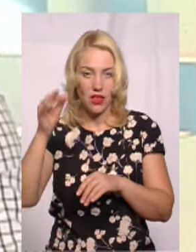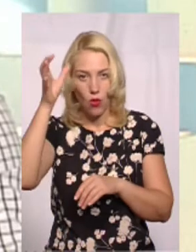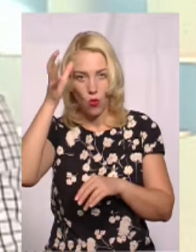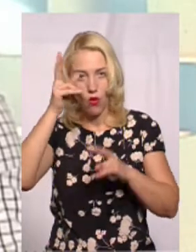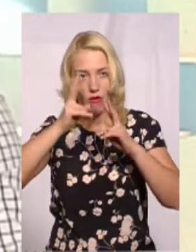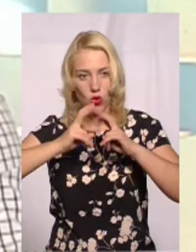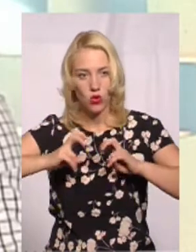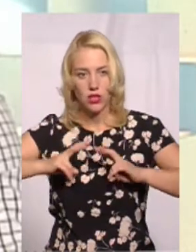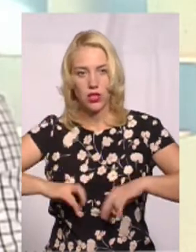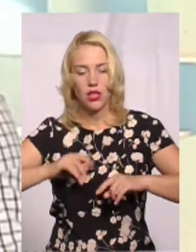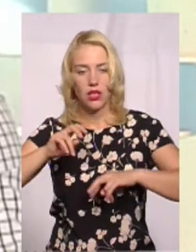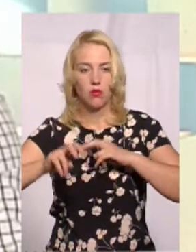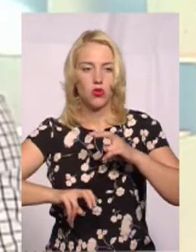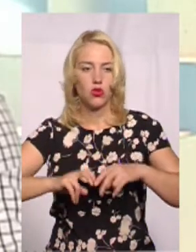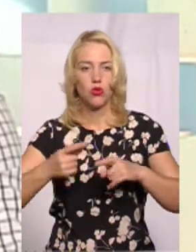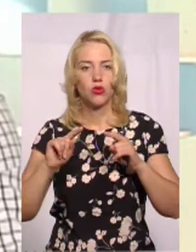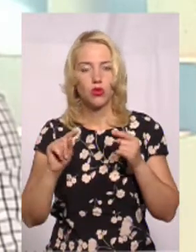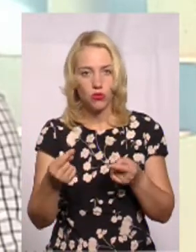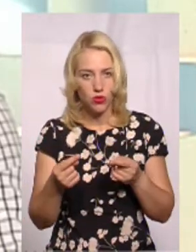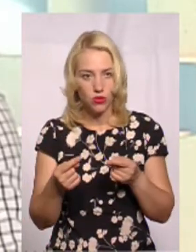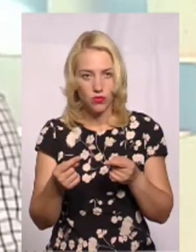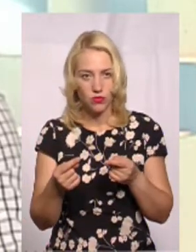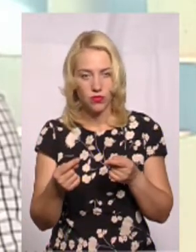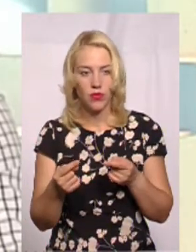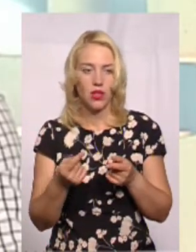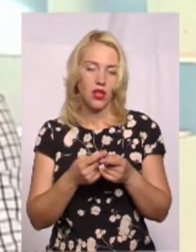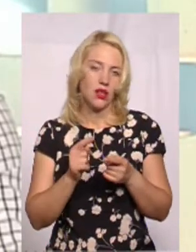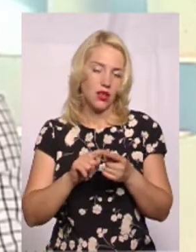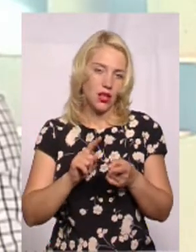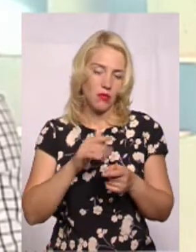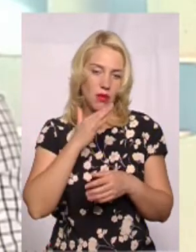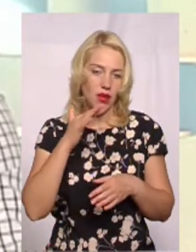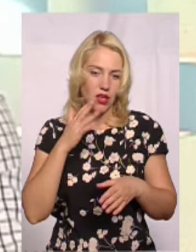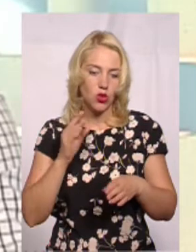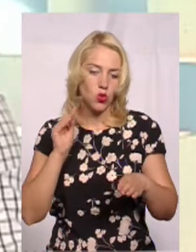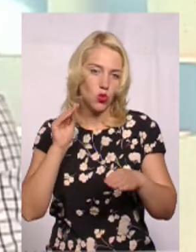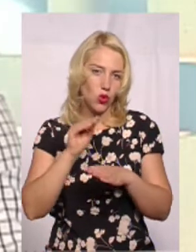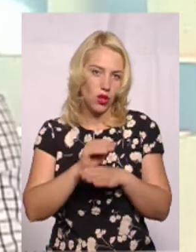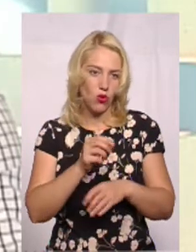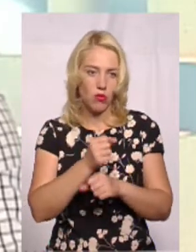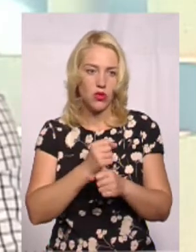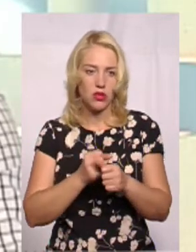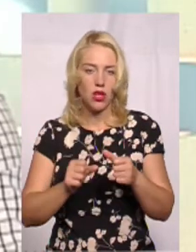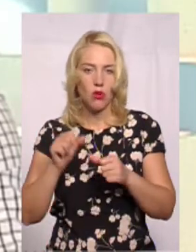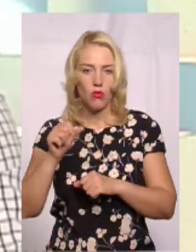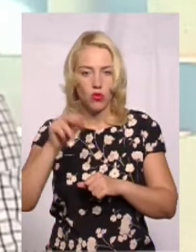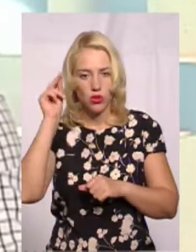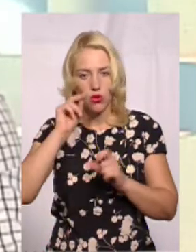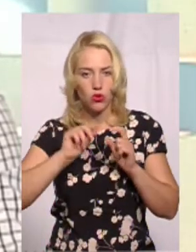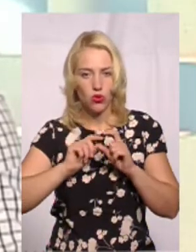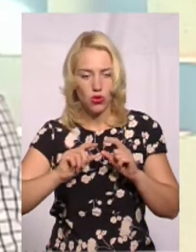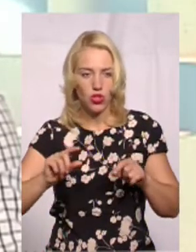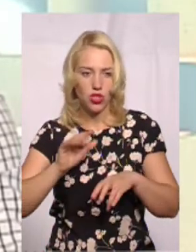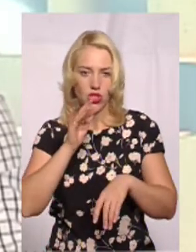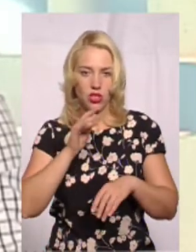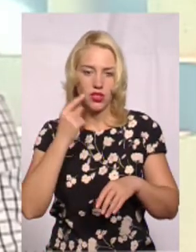дослідницькому та пошуковому рівні. Через то треба дуже багато додатково працювати в позаурочний час,